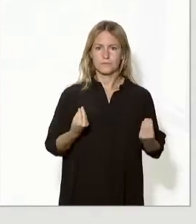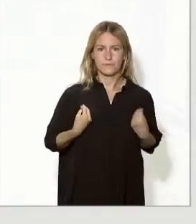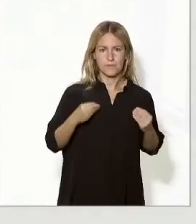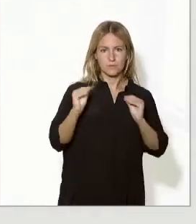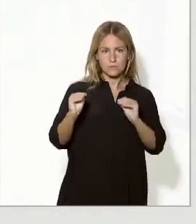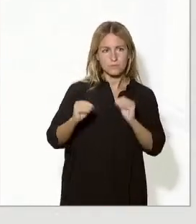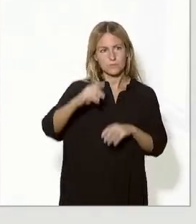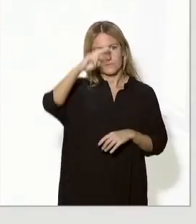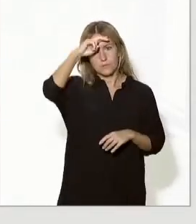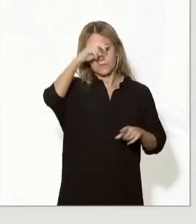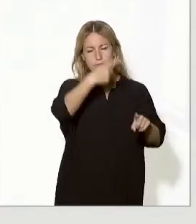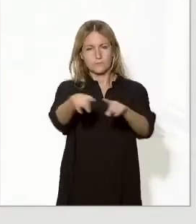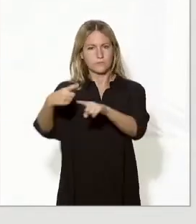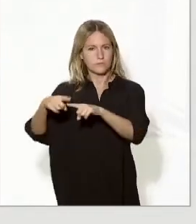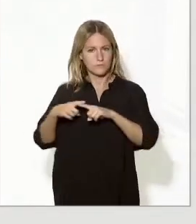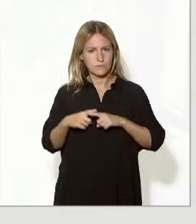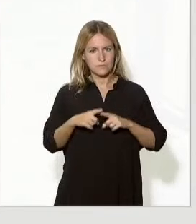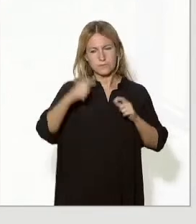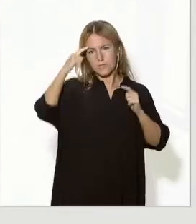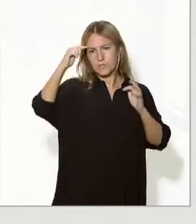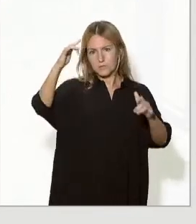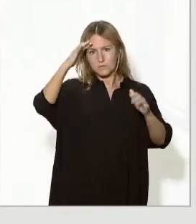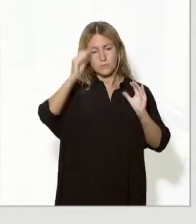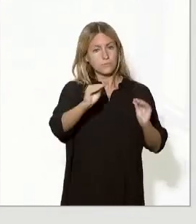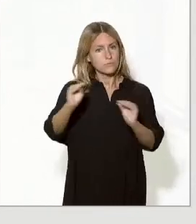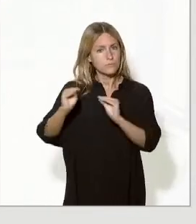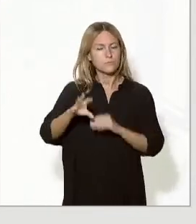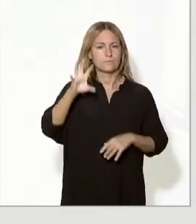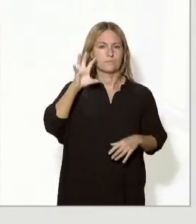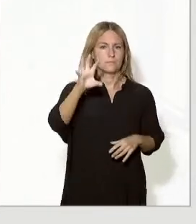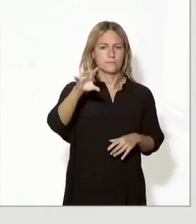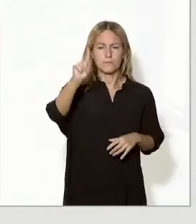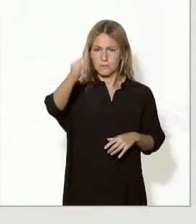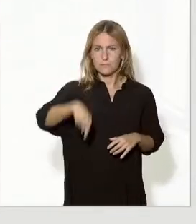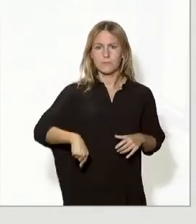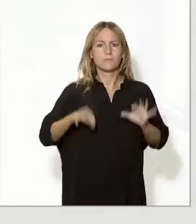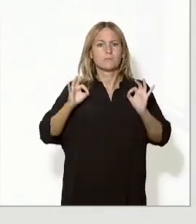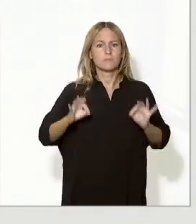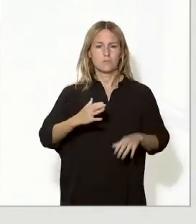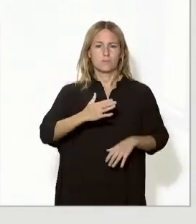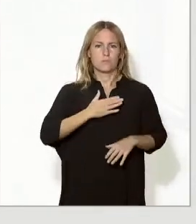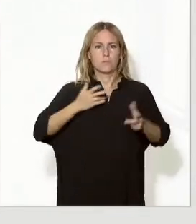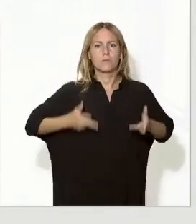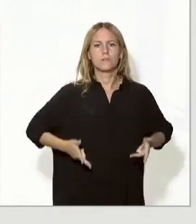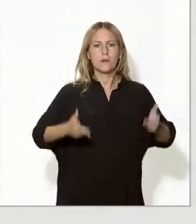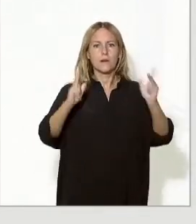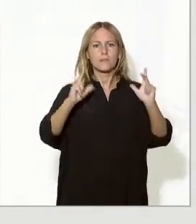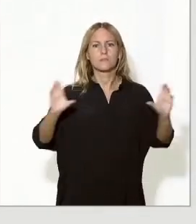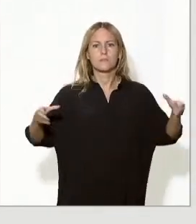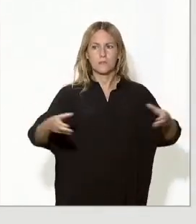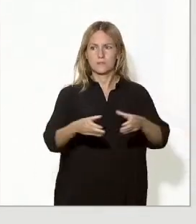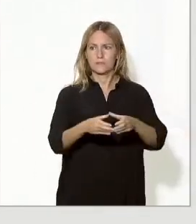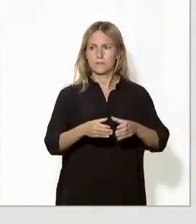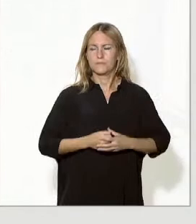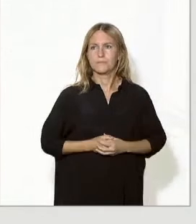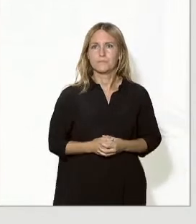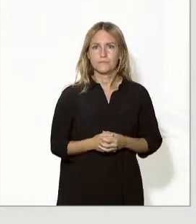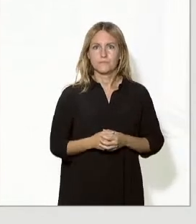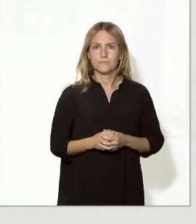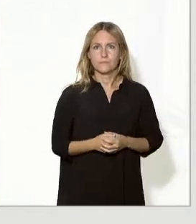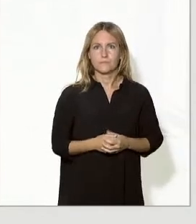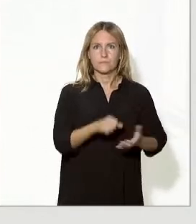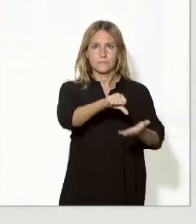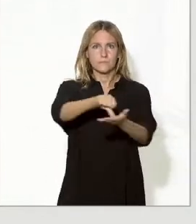les seves preocupacions, les seves il·lusions i el país és també la nostra llibertat col·lectiva. A